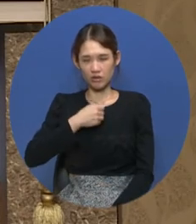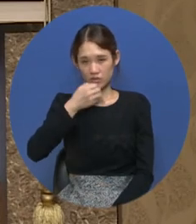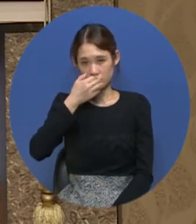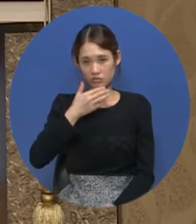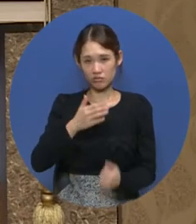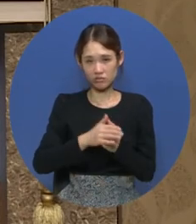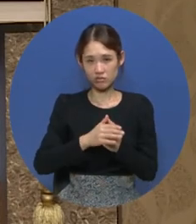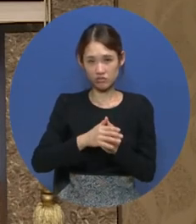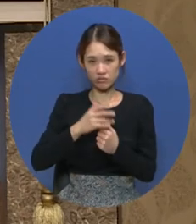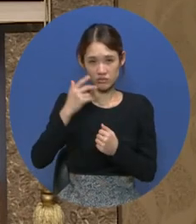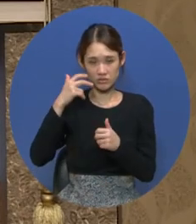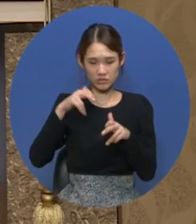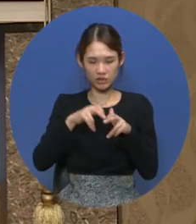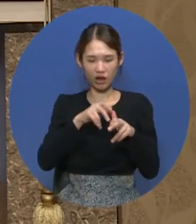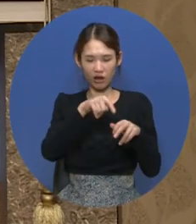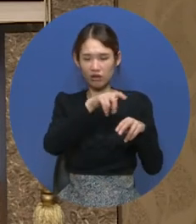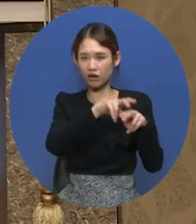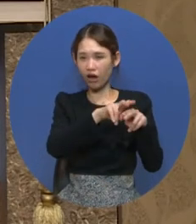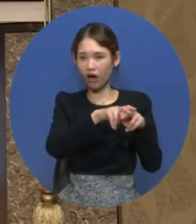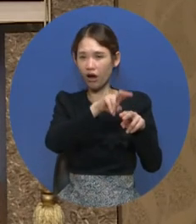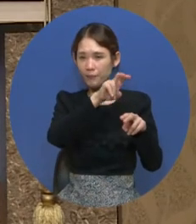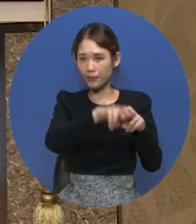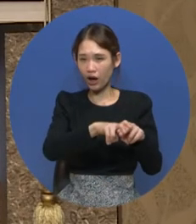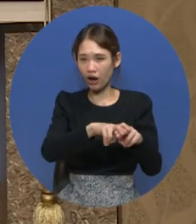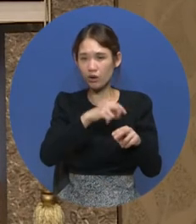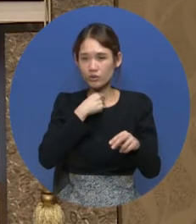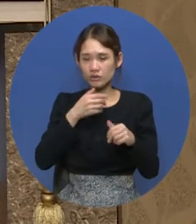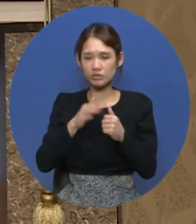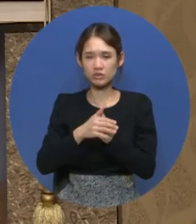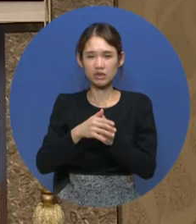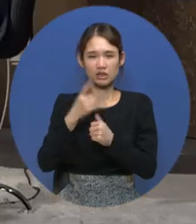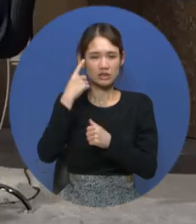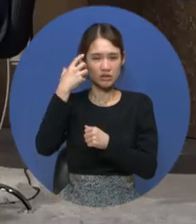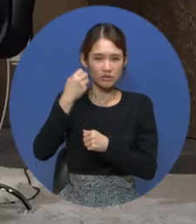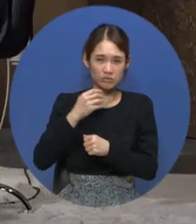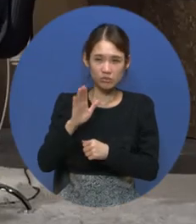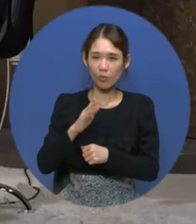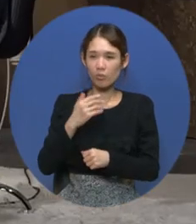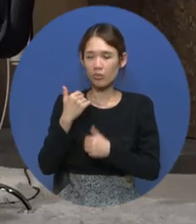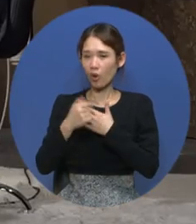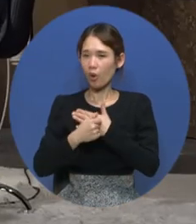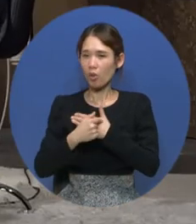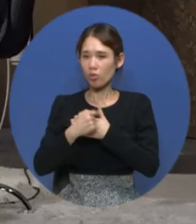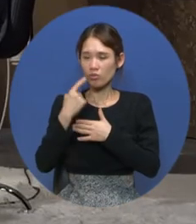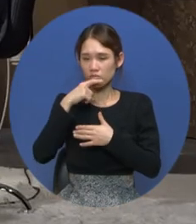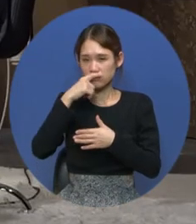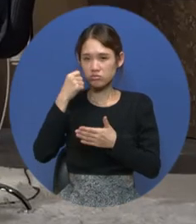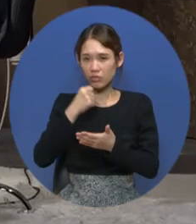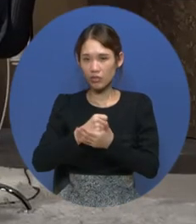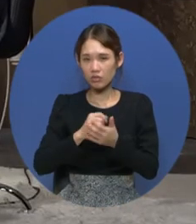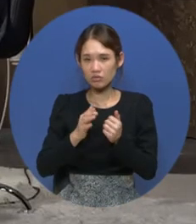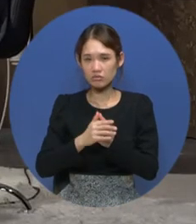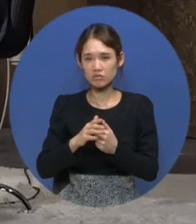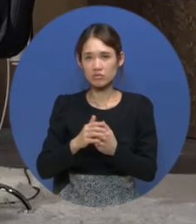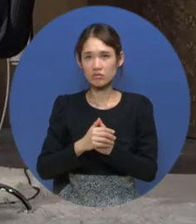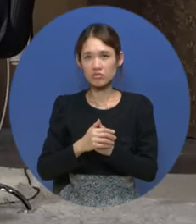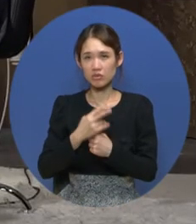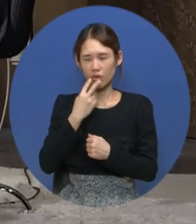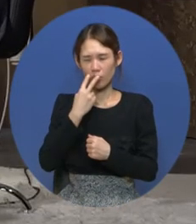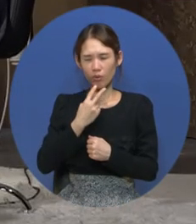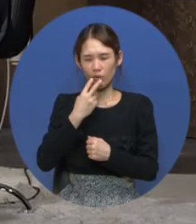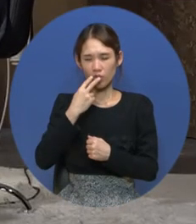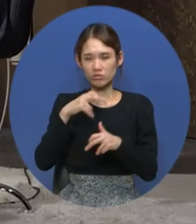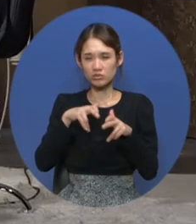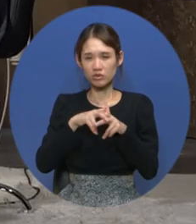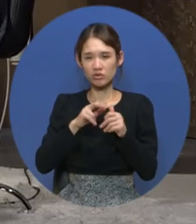장애 성에 안고 싶은데 흠 들이 인지를 안 해 주기 때문에 그런것 분들이 이 어 저희가 아 9급 장애 라는